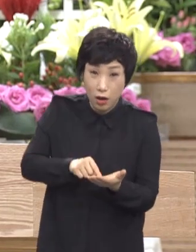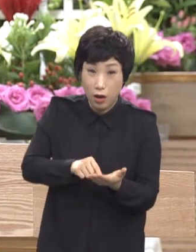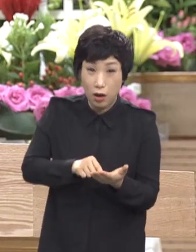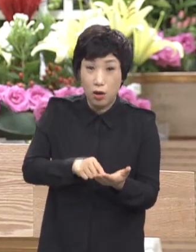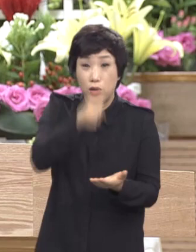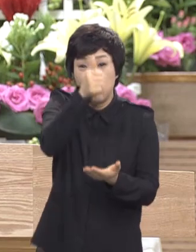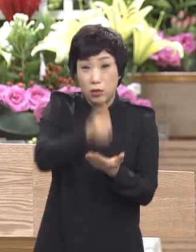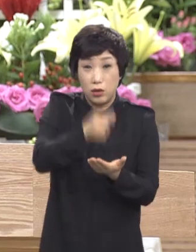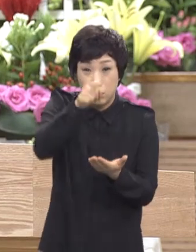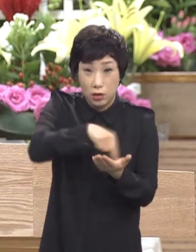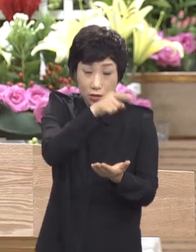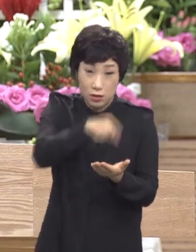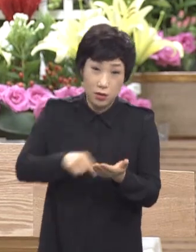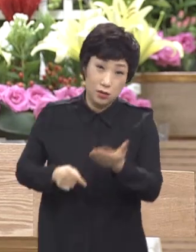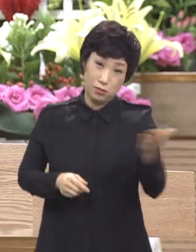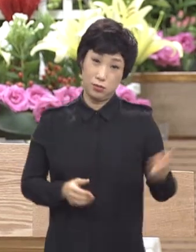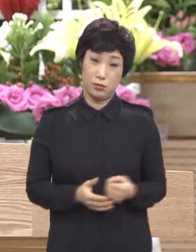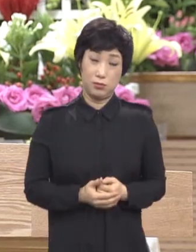죄값.